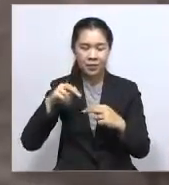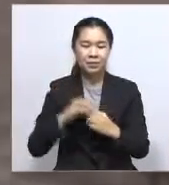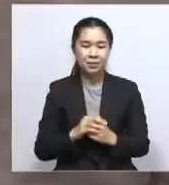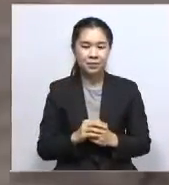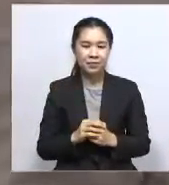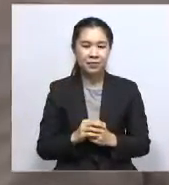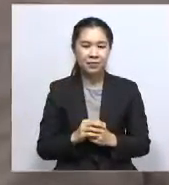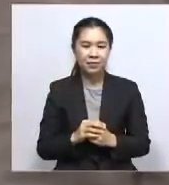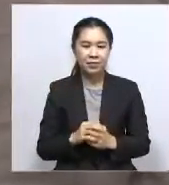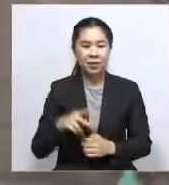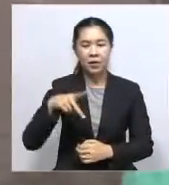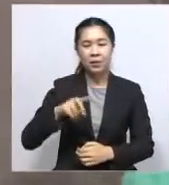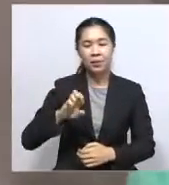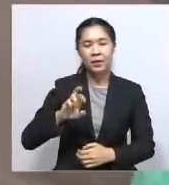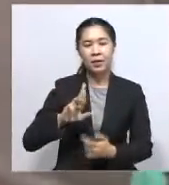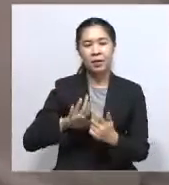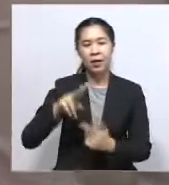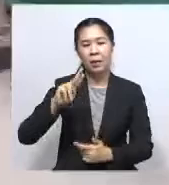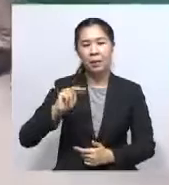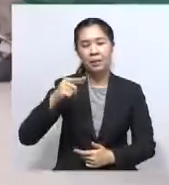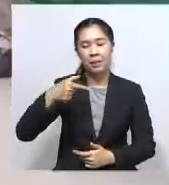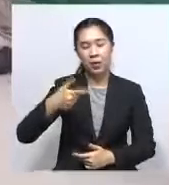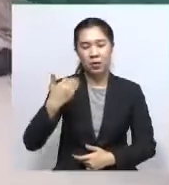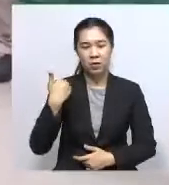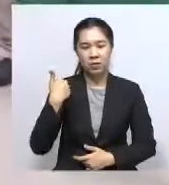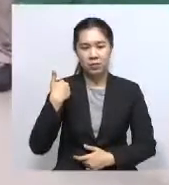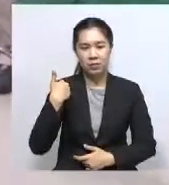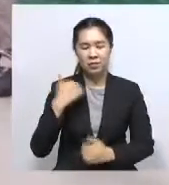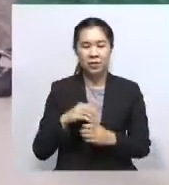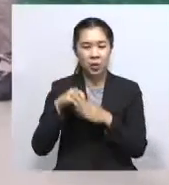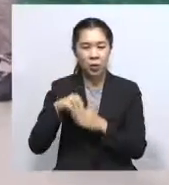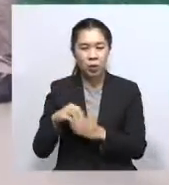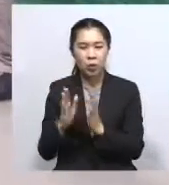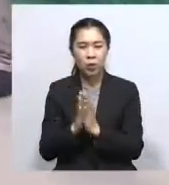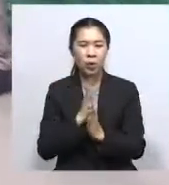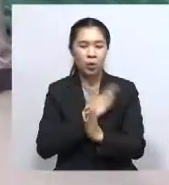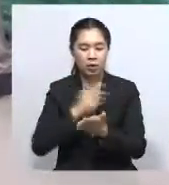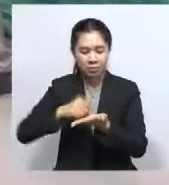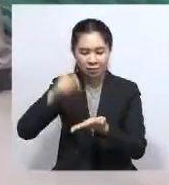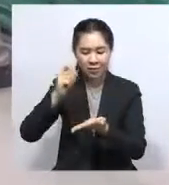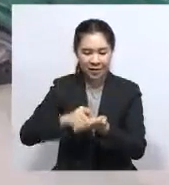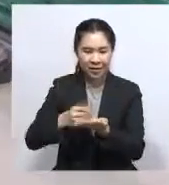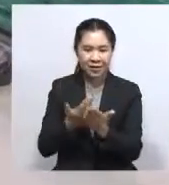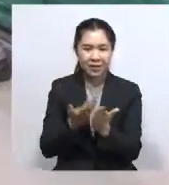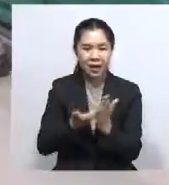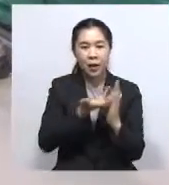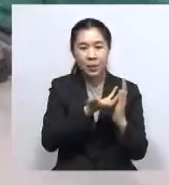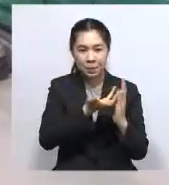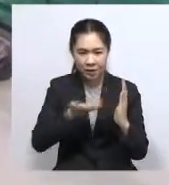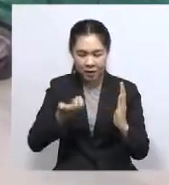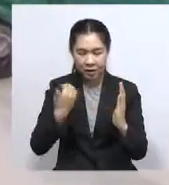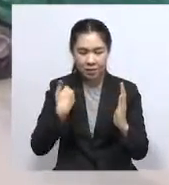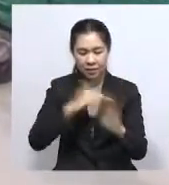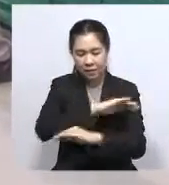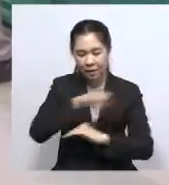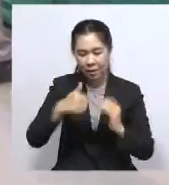ไทยนายธีรพงษ์พันศรีและนายทวิชสังอยู่ลูกศิษย์วัดและผู้มีอำนาจเซ็นชื่อเบิกจ่ายเงินในบัญชีของวัดทั้งหมด